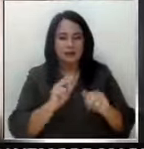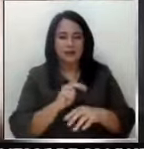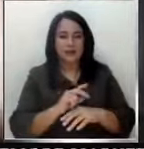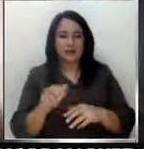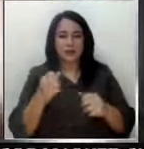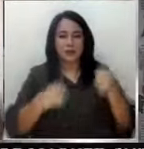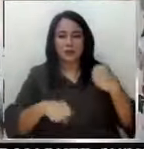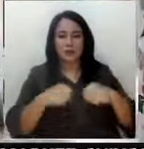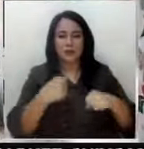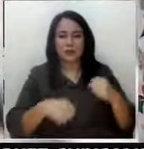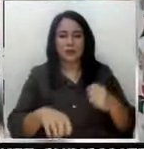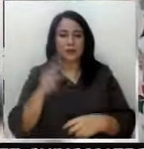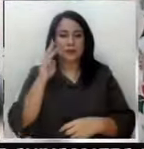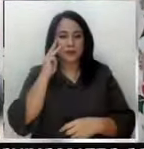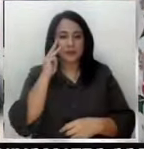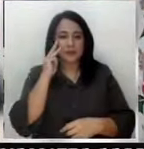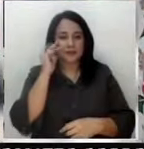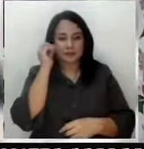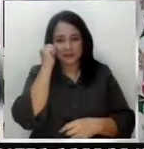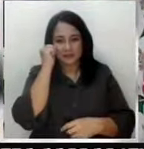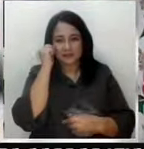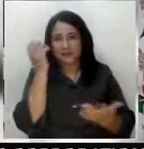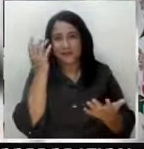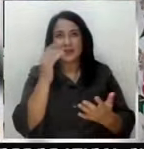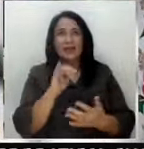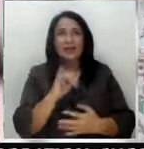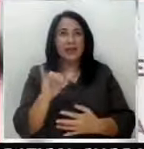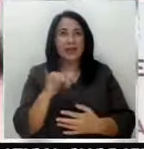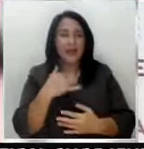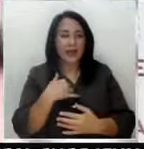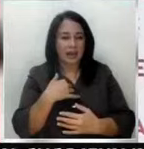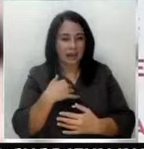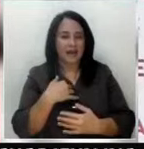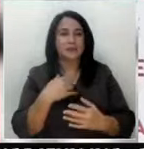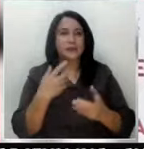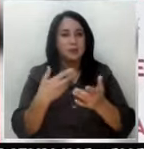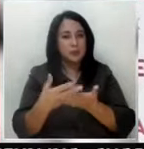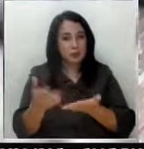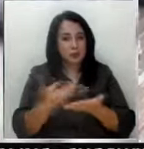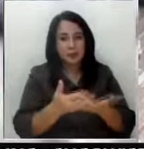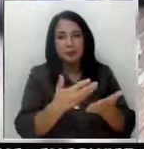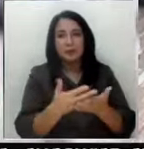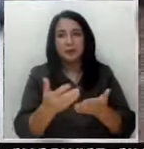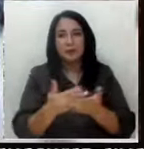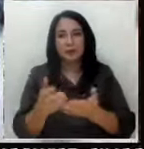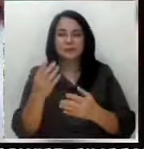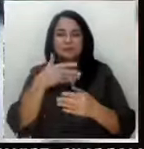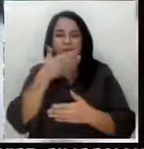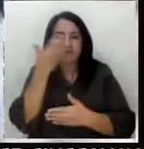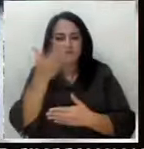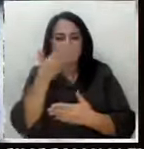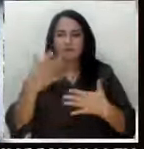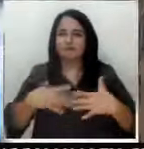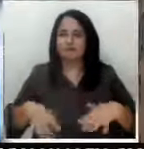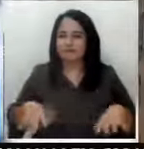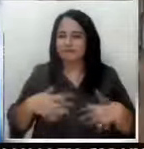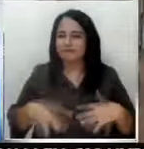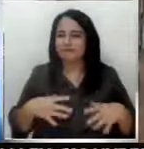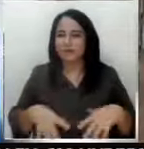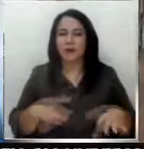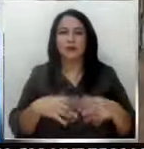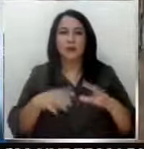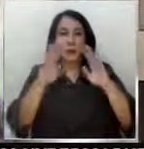Maureen Shriver. Habang namimili ng mga paninda tulad ng mga pabango, damit, Christmas decors at